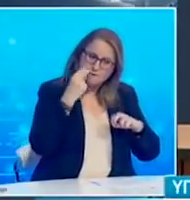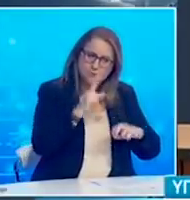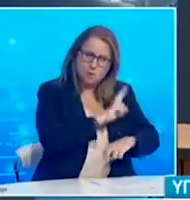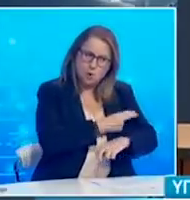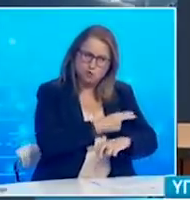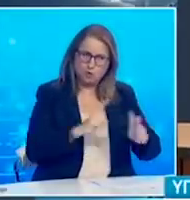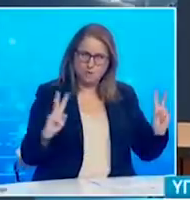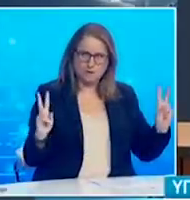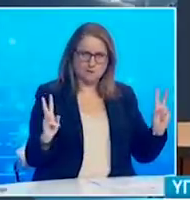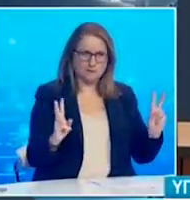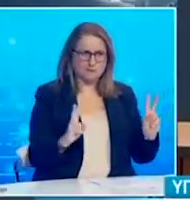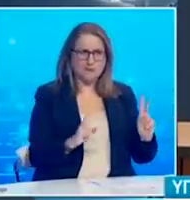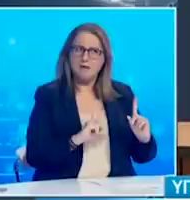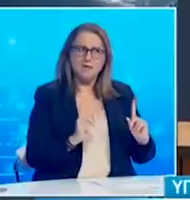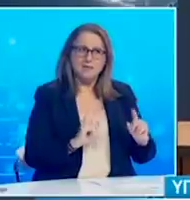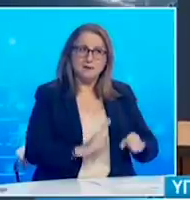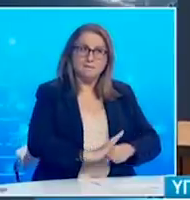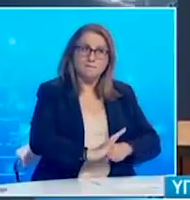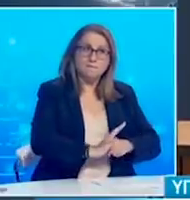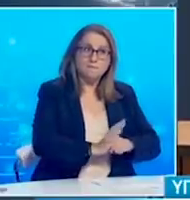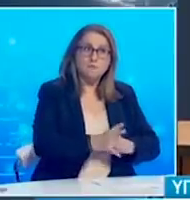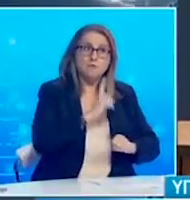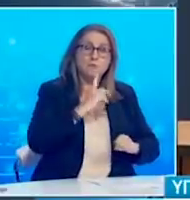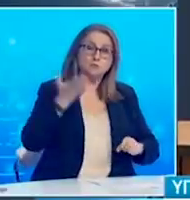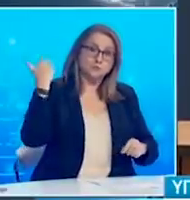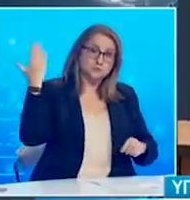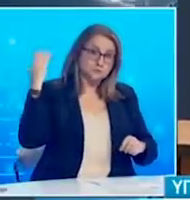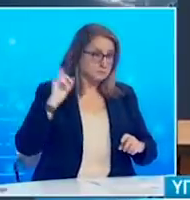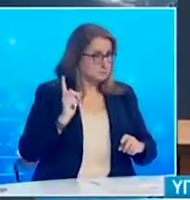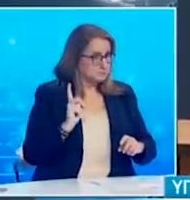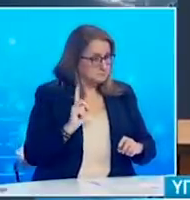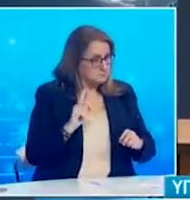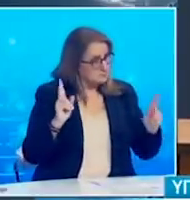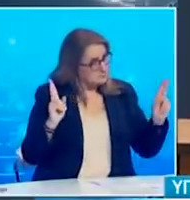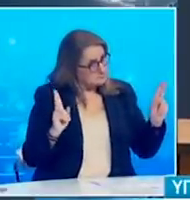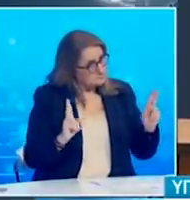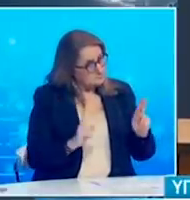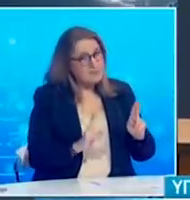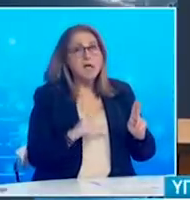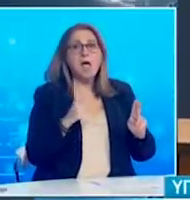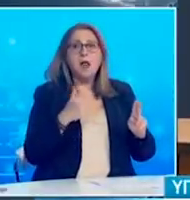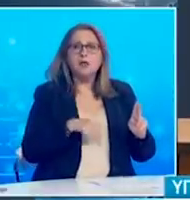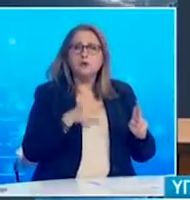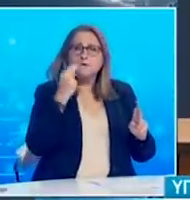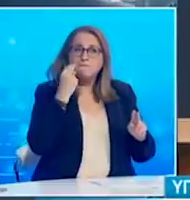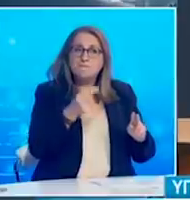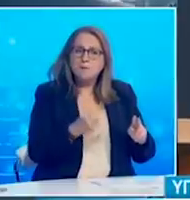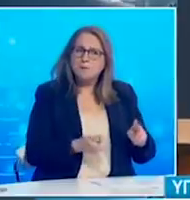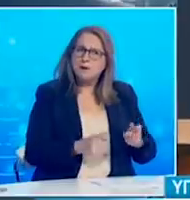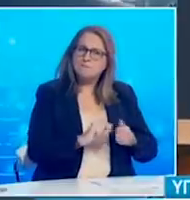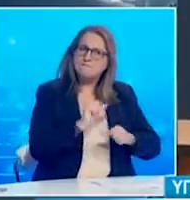ότι οι εκτιμήσεις που έχουμε πρέπει να είναι χαμηλότερες από αυτές. Παρ' όλα αυτά έχει αλλάξει το προφίλ, βλέπουμε να